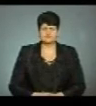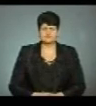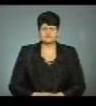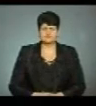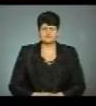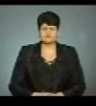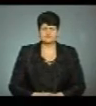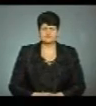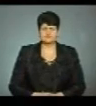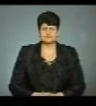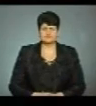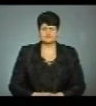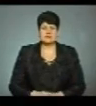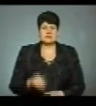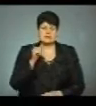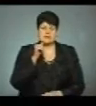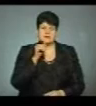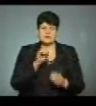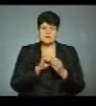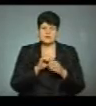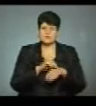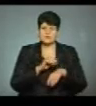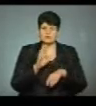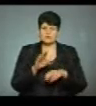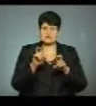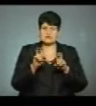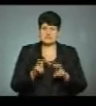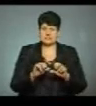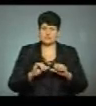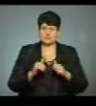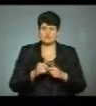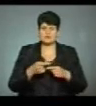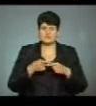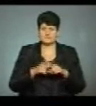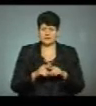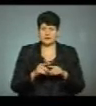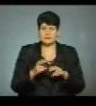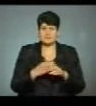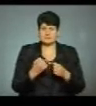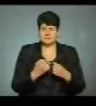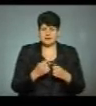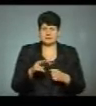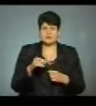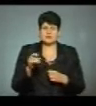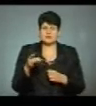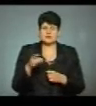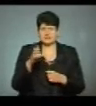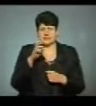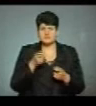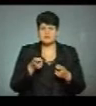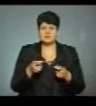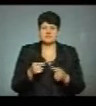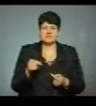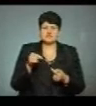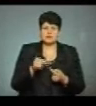Тернопільщина. Завтра о 10-й годині відбудеться засідання комісії з техногенної безпеки Підгаєцької райдержадміністрації, де визначатимуть